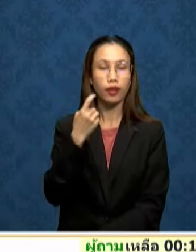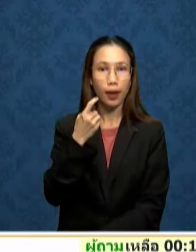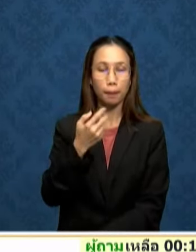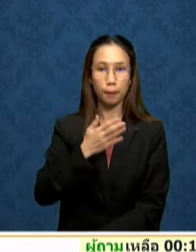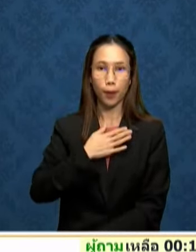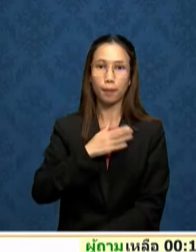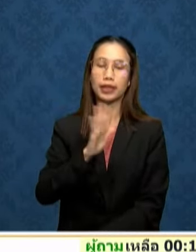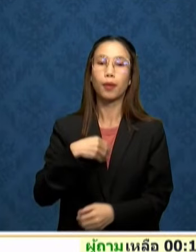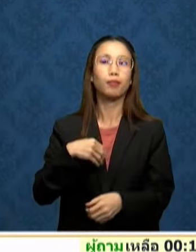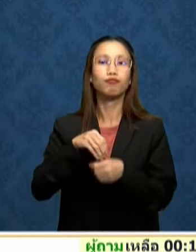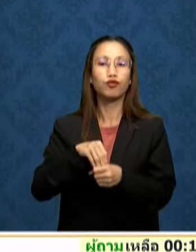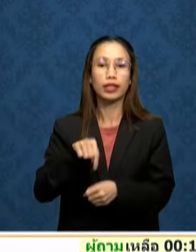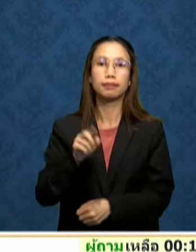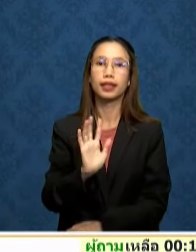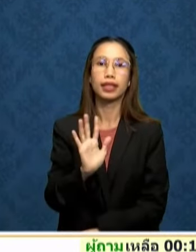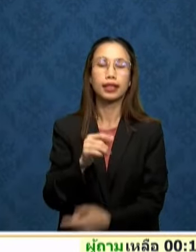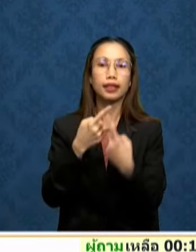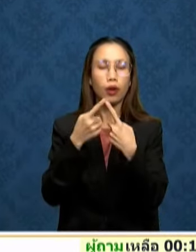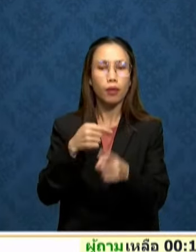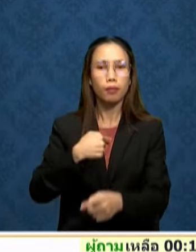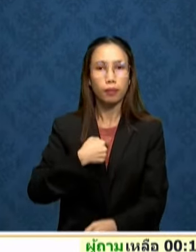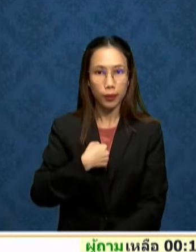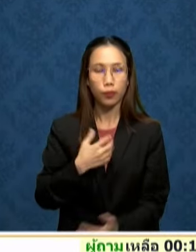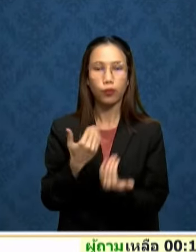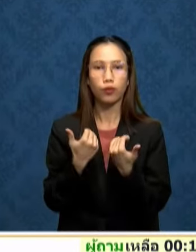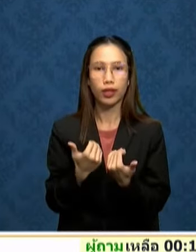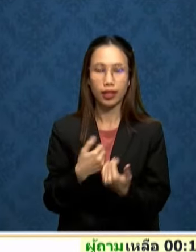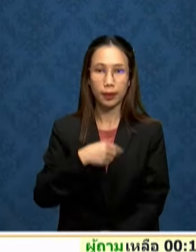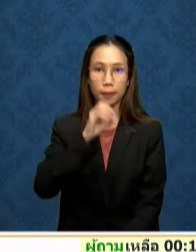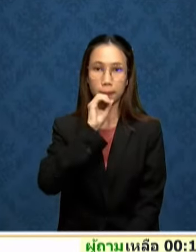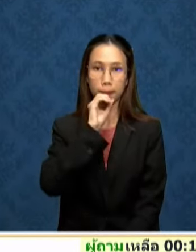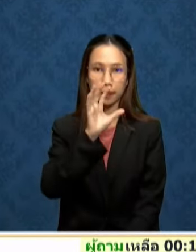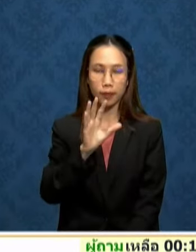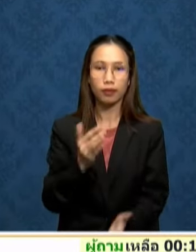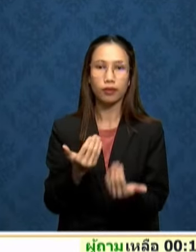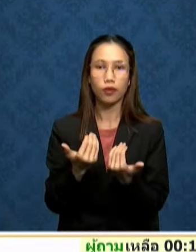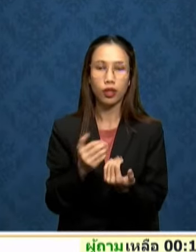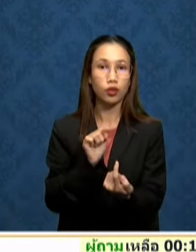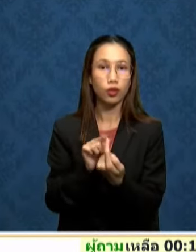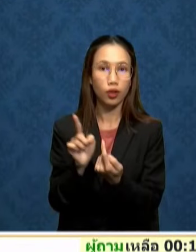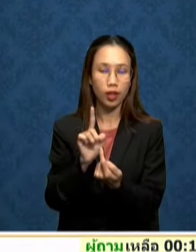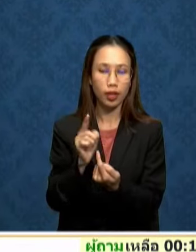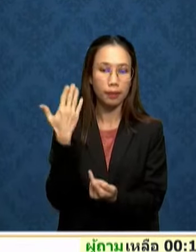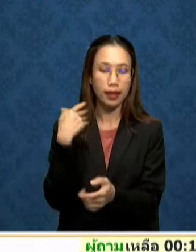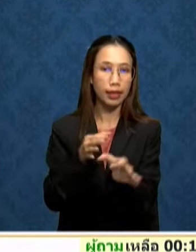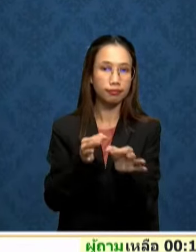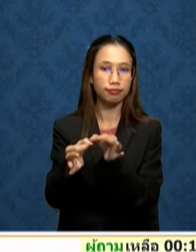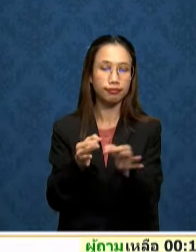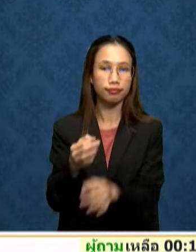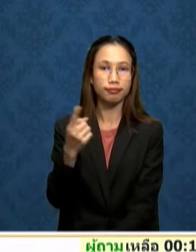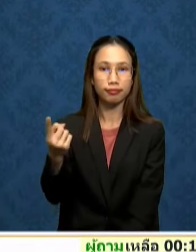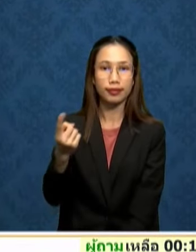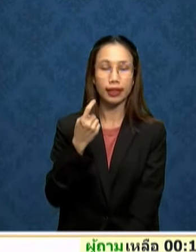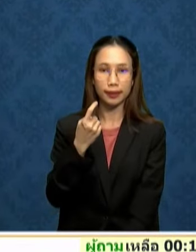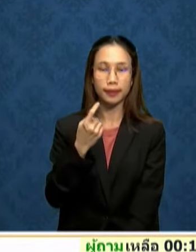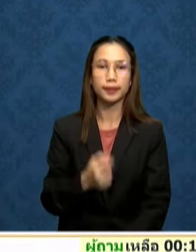ได้ถามผมยังไม่ได้อยู่ตรงนี้นะครับแต่ว่าสิ่งที่ผมสามารถยืนยันได้นะครับจากสิ่งที่ท่านได้อภิปรายถามผ่านท่านประธานม